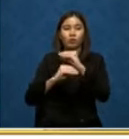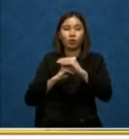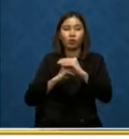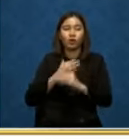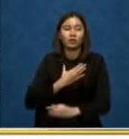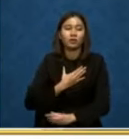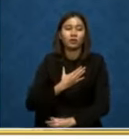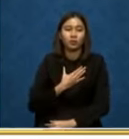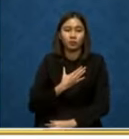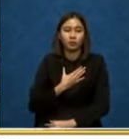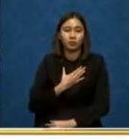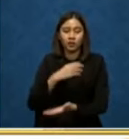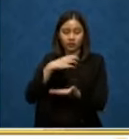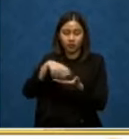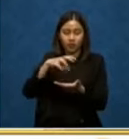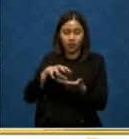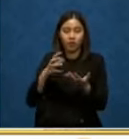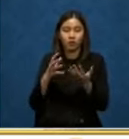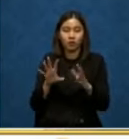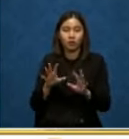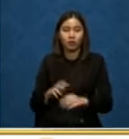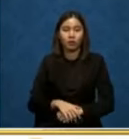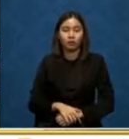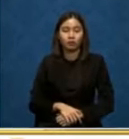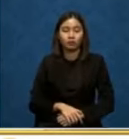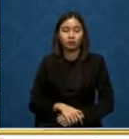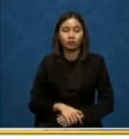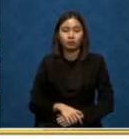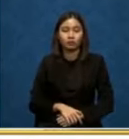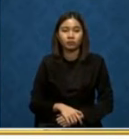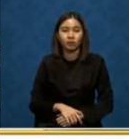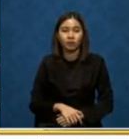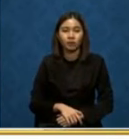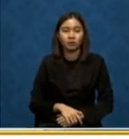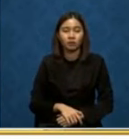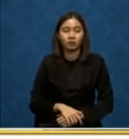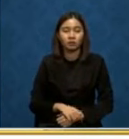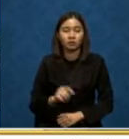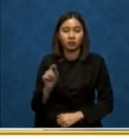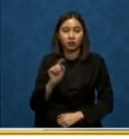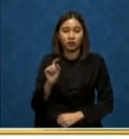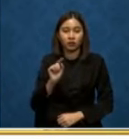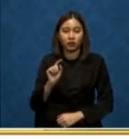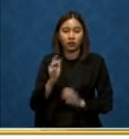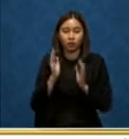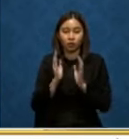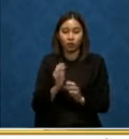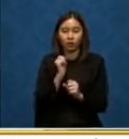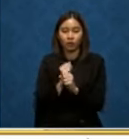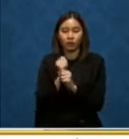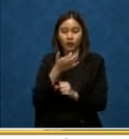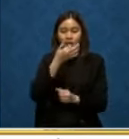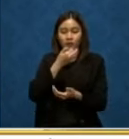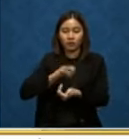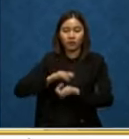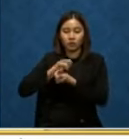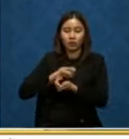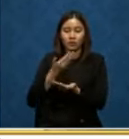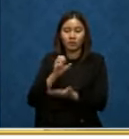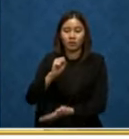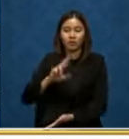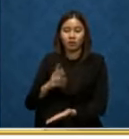ผมกล่าวมาขั้นต้นนะครับทำให้เกษตรกรผู้ปลูกอ้อยเดือดร้อนเนื่องจากได้สำรอง